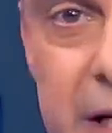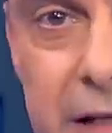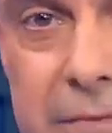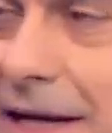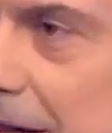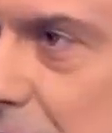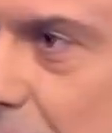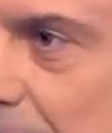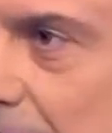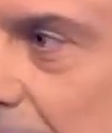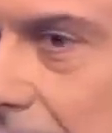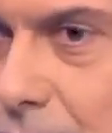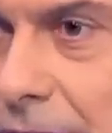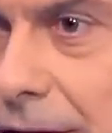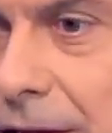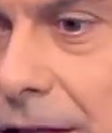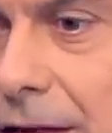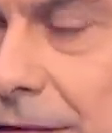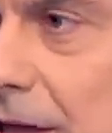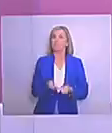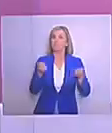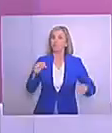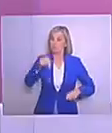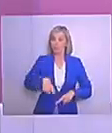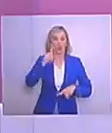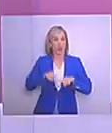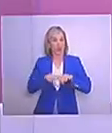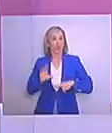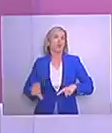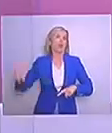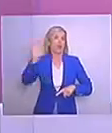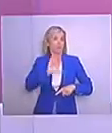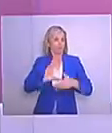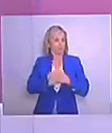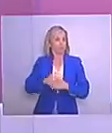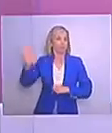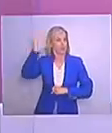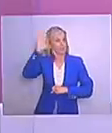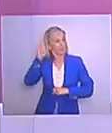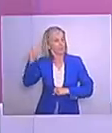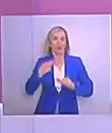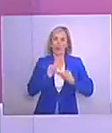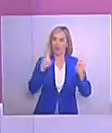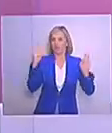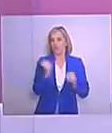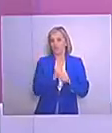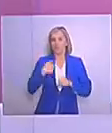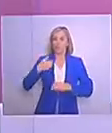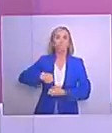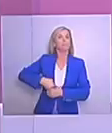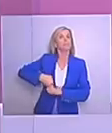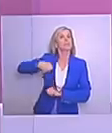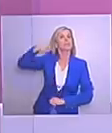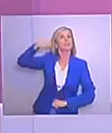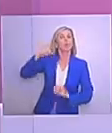η συνομιλία ήταν μια ήρεμη συνομιλία, να καταλάβω τώρα, γιατί βεβαίως φαντάζομαι ότι ξαφνιαστήκατε κιόλας. Ναι,